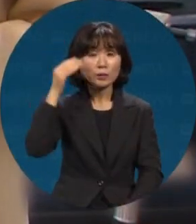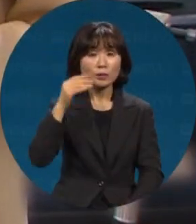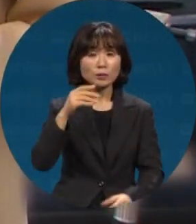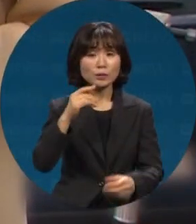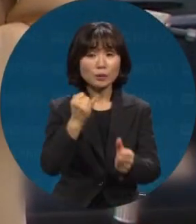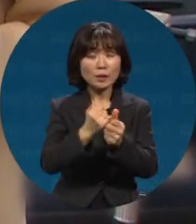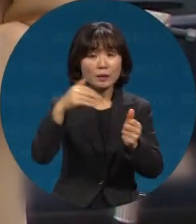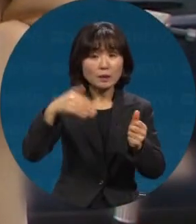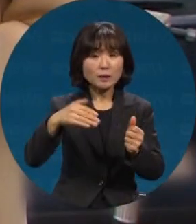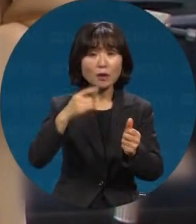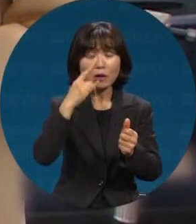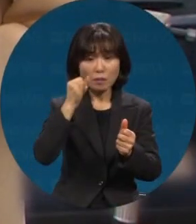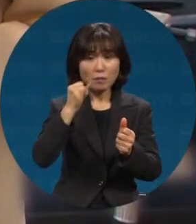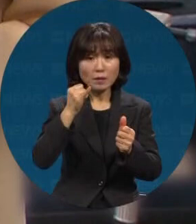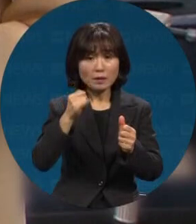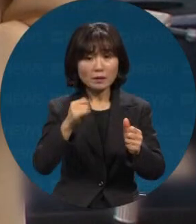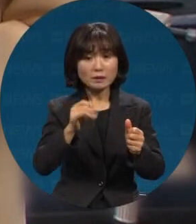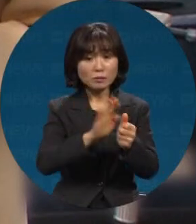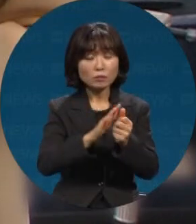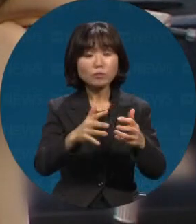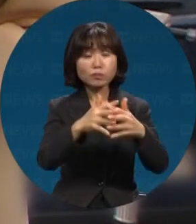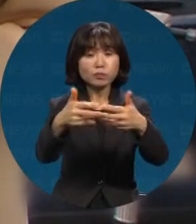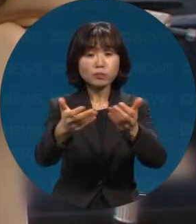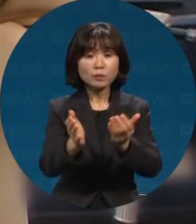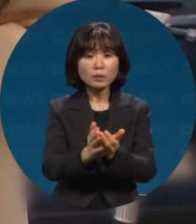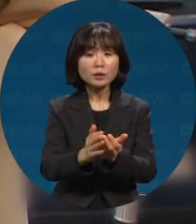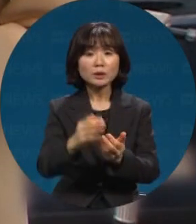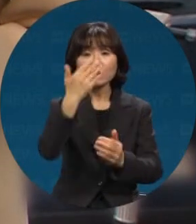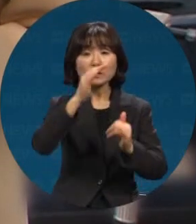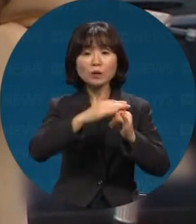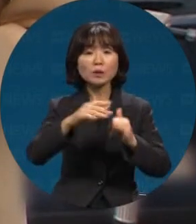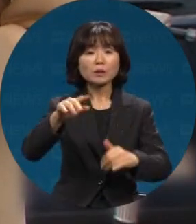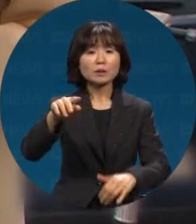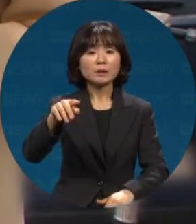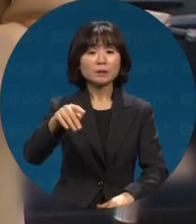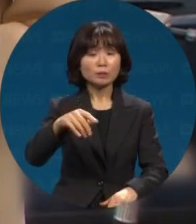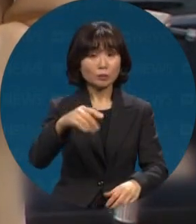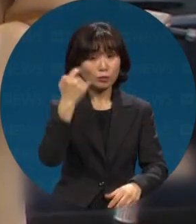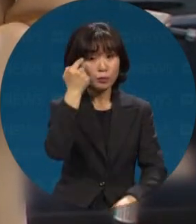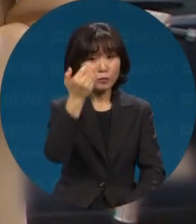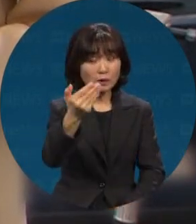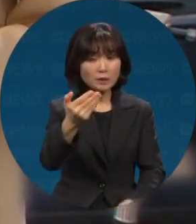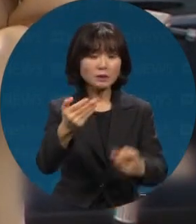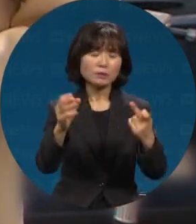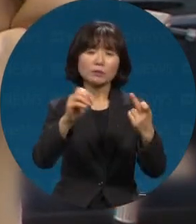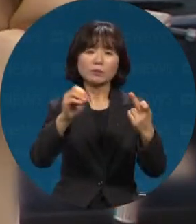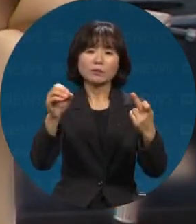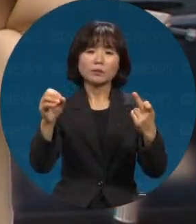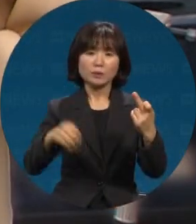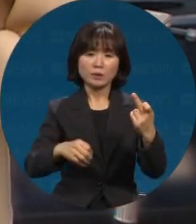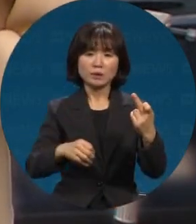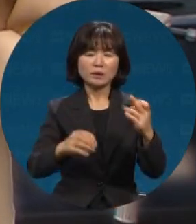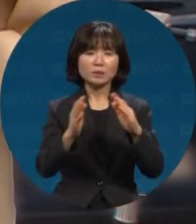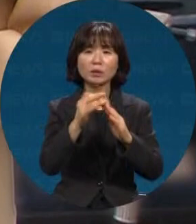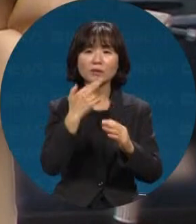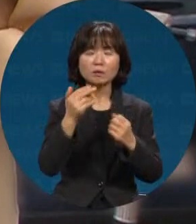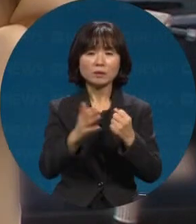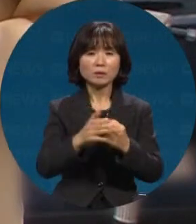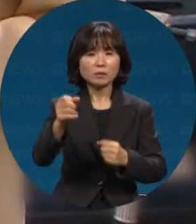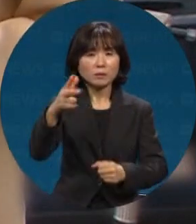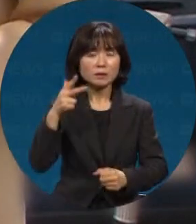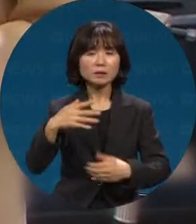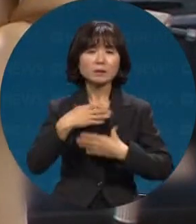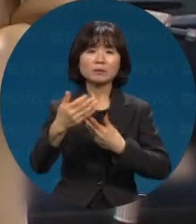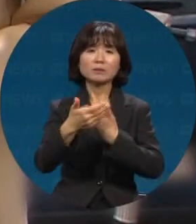청소년부모 300 15명에게 물었더니 응답자의 12%는 집이 없어서 모텔이나 찜질방에 머물렀습니다